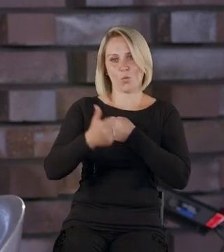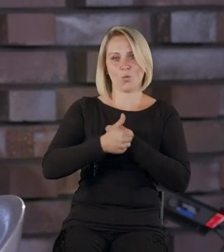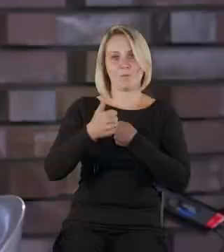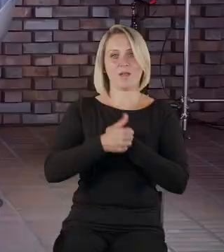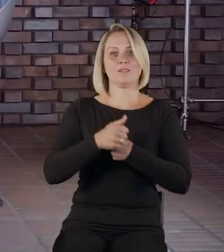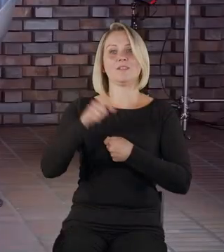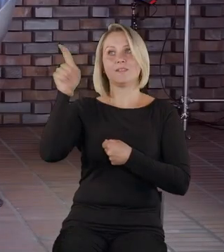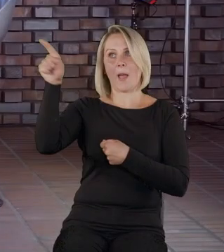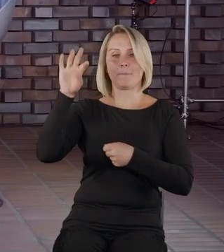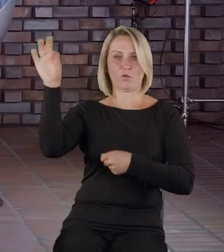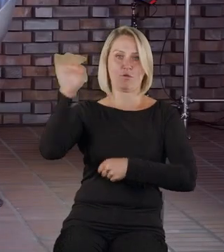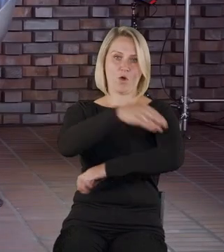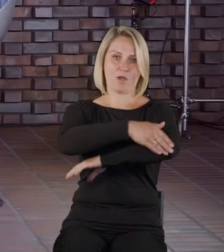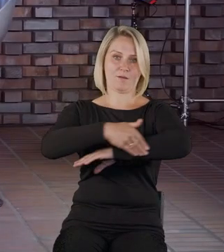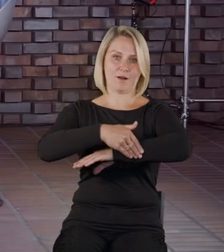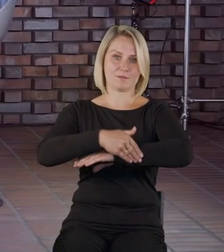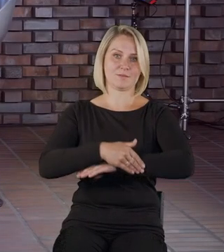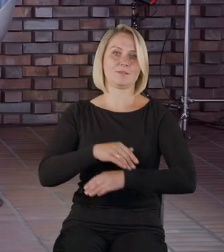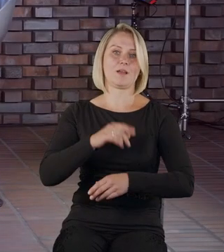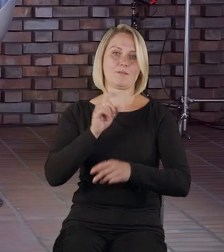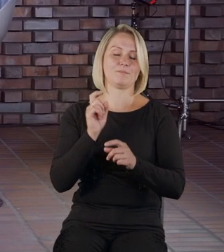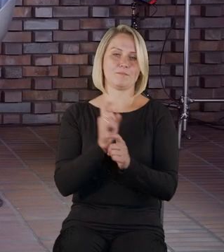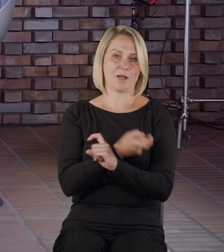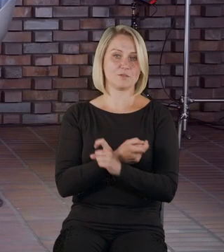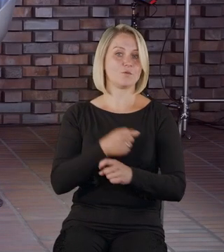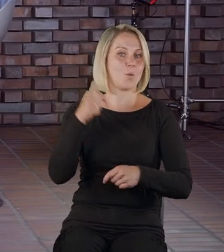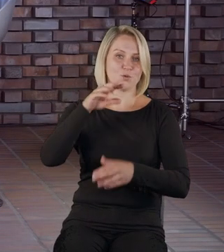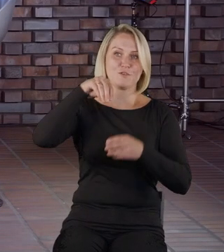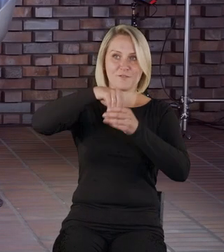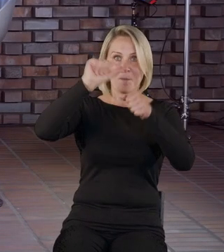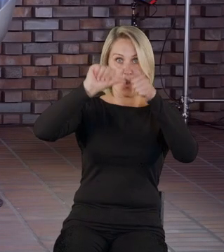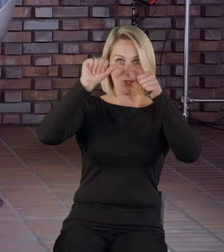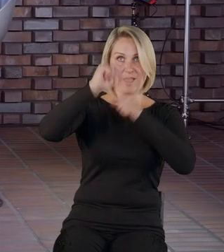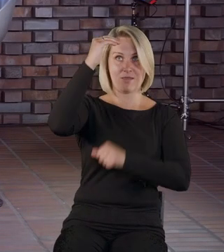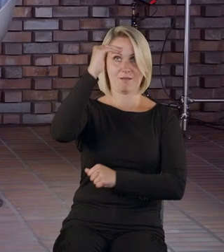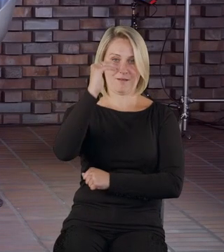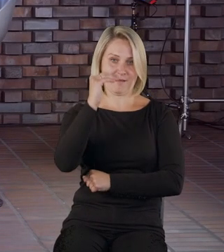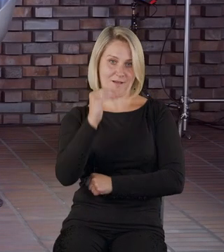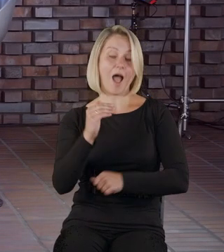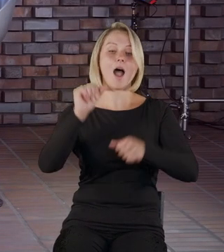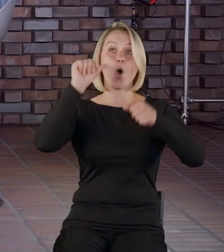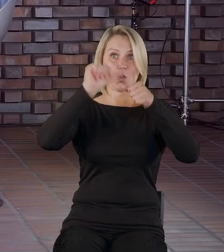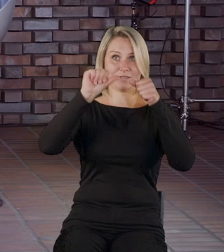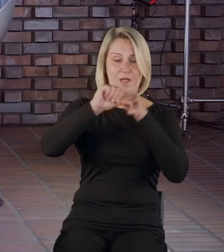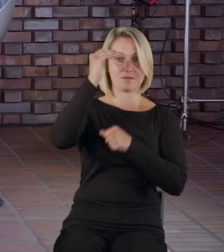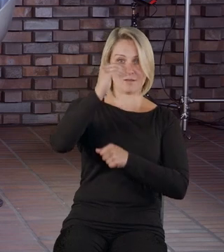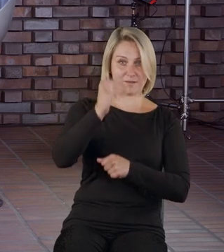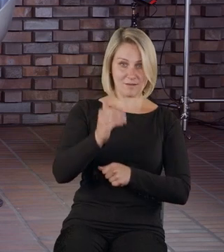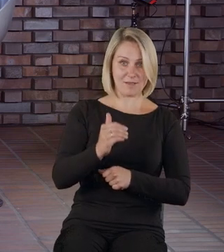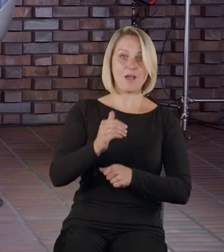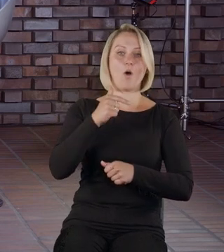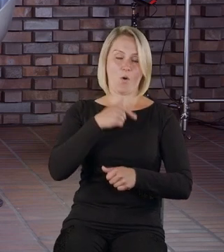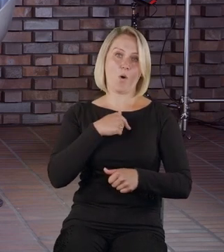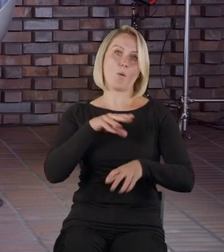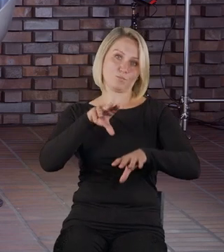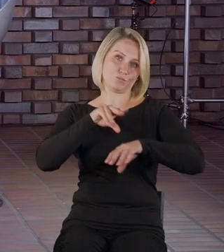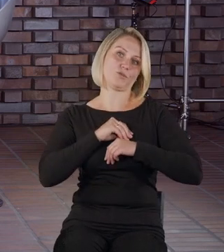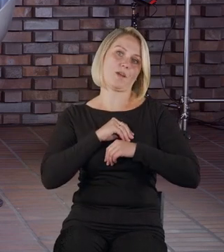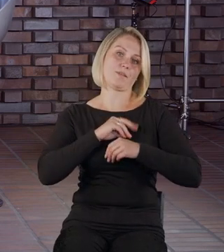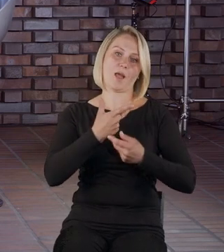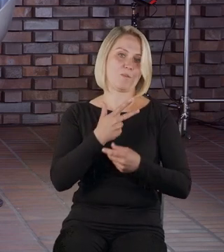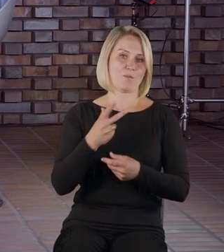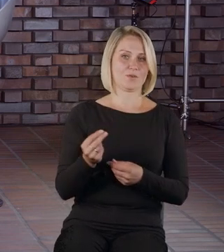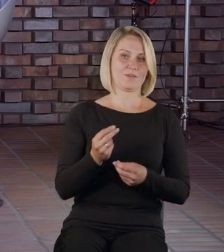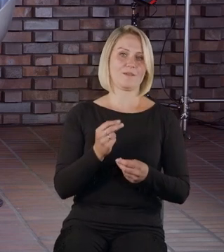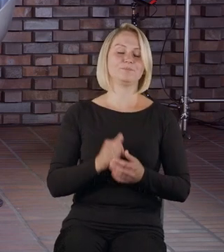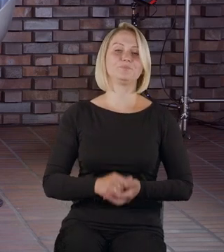jego wydania. Oczywiście musi być to dokument z ocenami, bo na podstawie ocen dokonujemy przyjęć kandydatów,